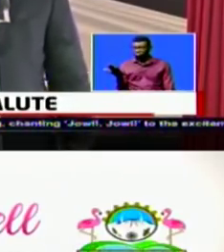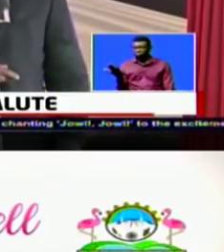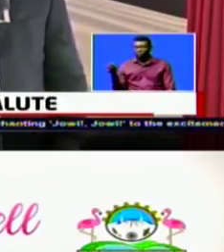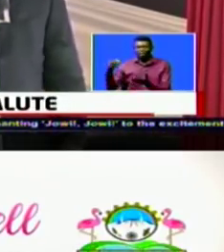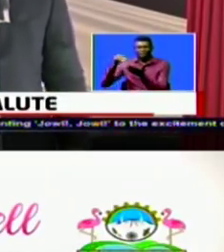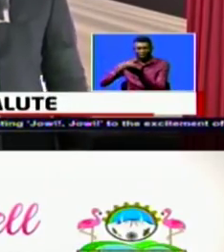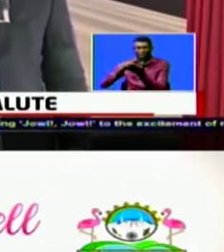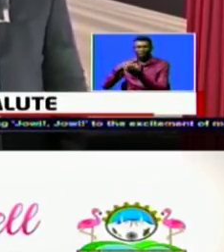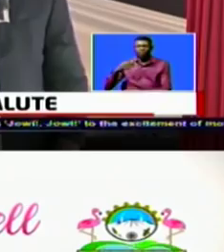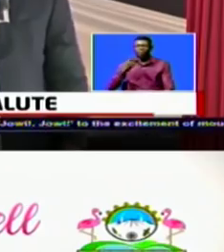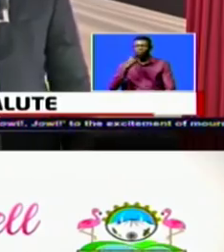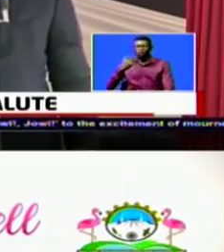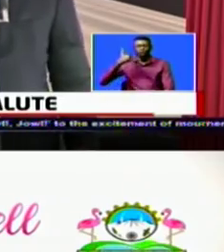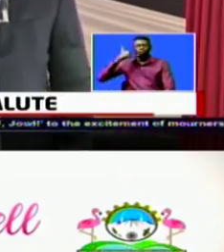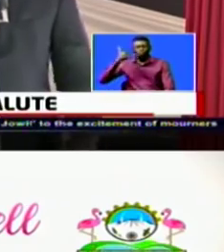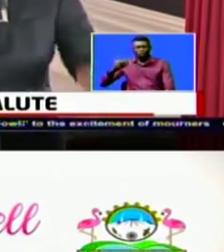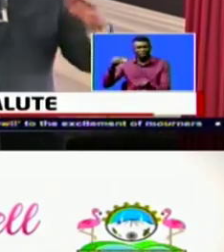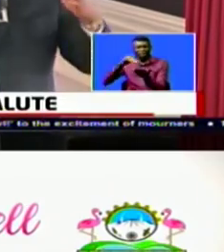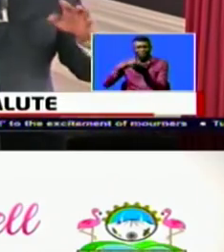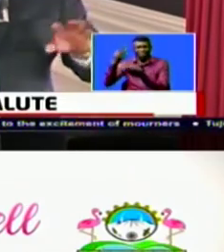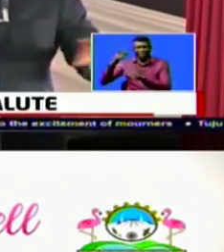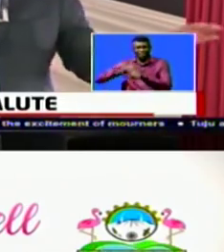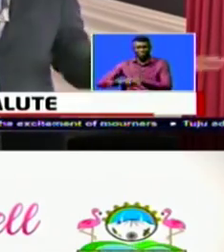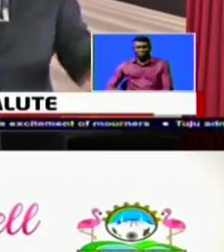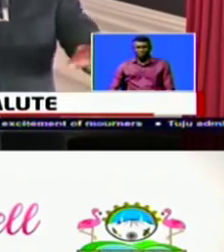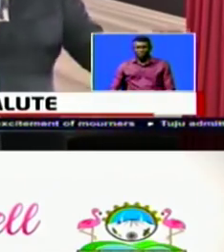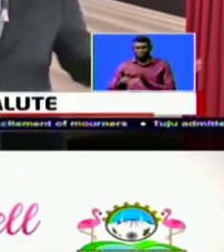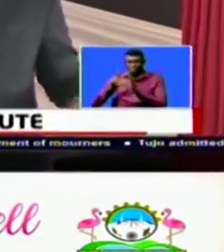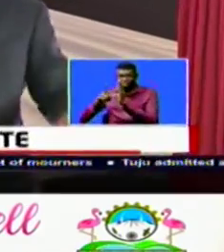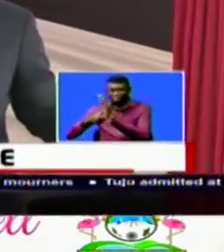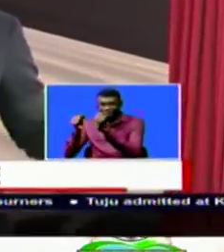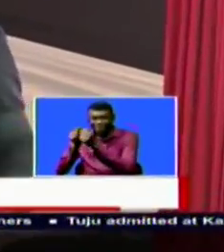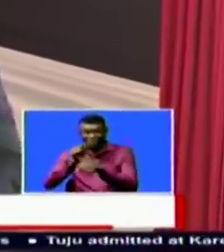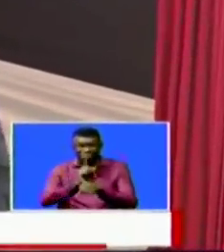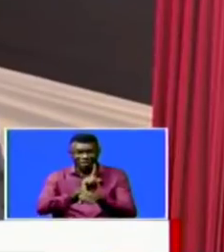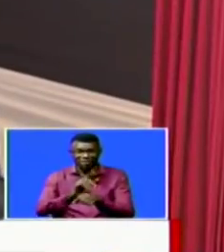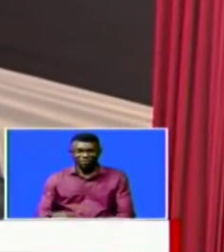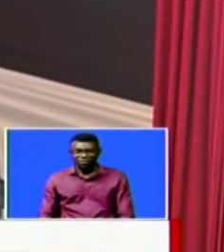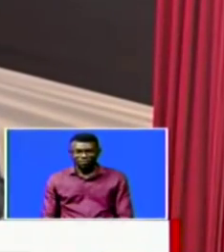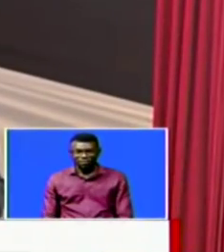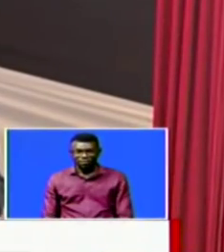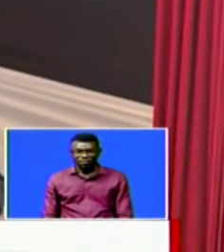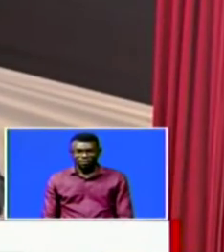Kapigwa tena, mara ya 3. Baada ya dakika 10 tu, hiyo dakika 10.